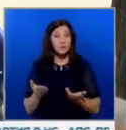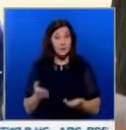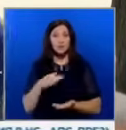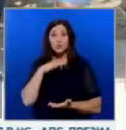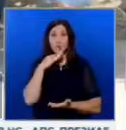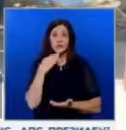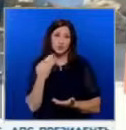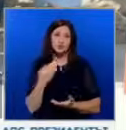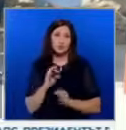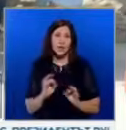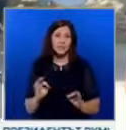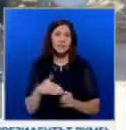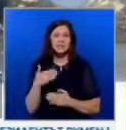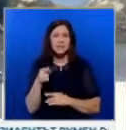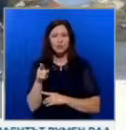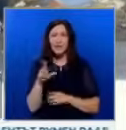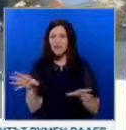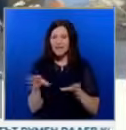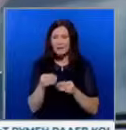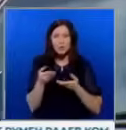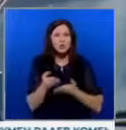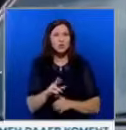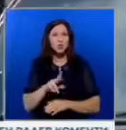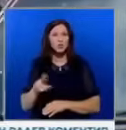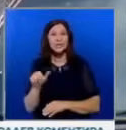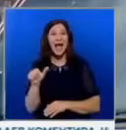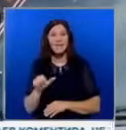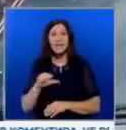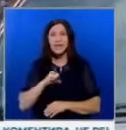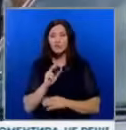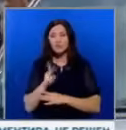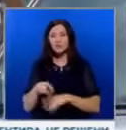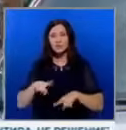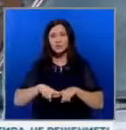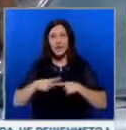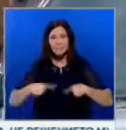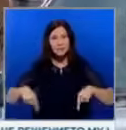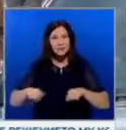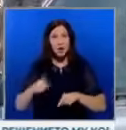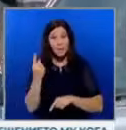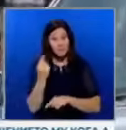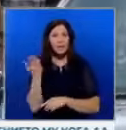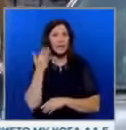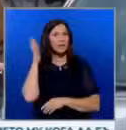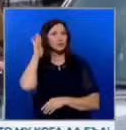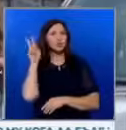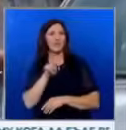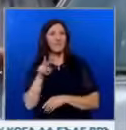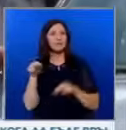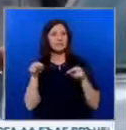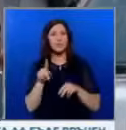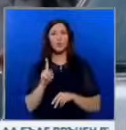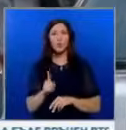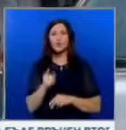достатъчно красноречив. След това заедно с родителите на Ани и Явор влязоха в съдебната зала. Първо бяха изслушани двама свидетели,